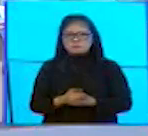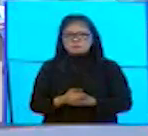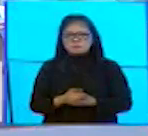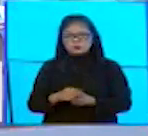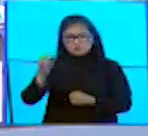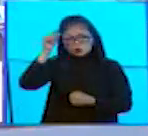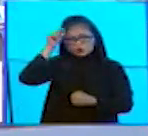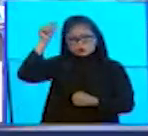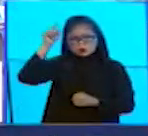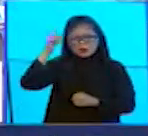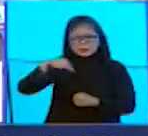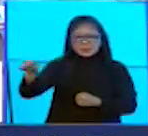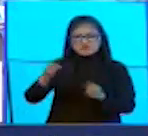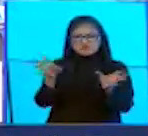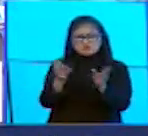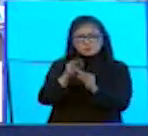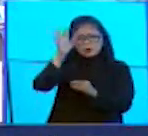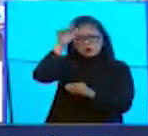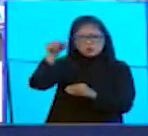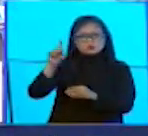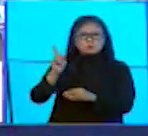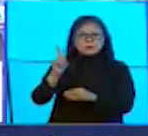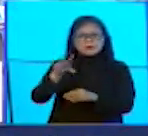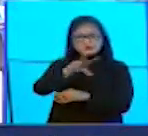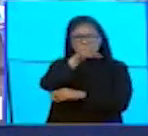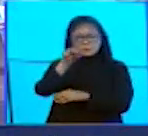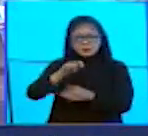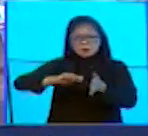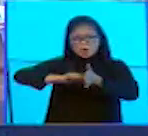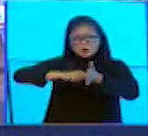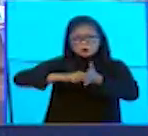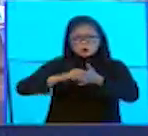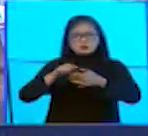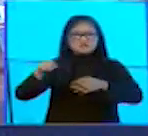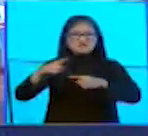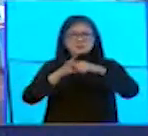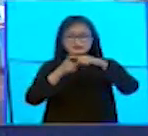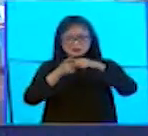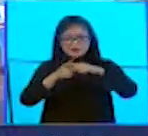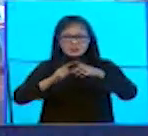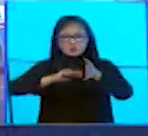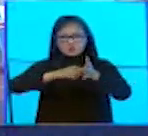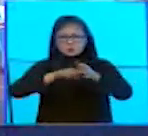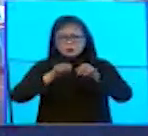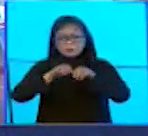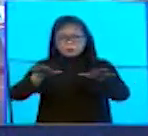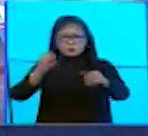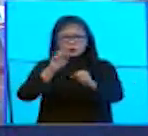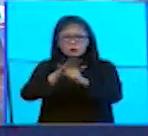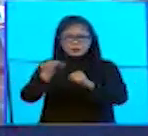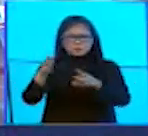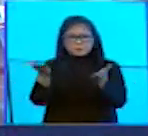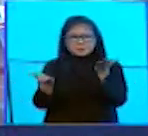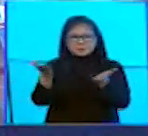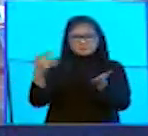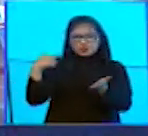Pemirsa, usulan sejumlah pihak agar Jawa Barat melakukan lockdown di tengah tingginya angka positif COVID-19 menjadi pertimbangan Gubernur Ridwan Kamil.